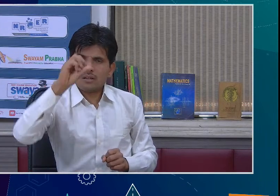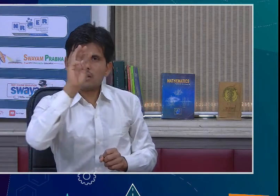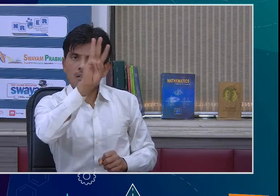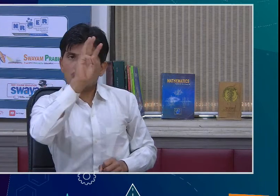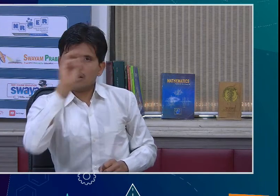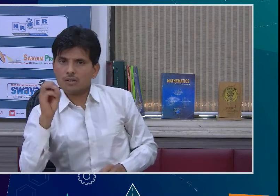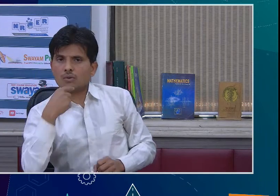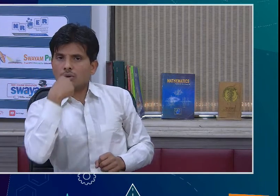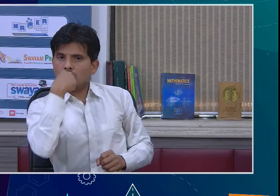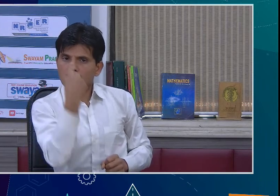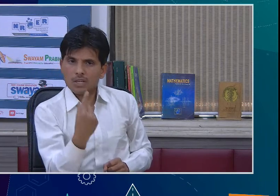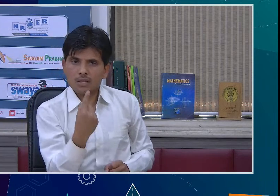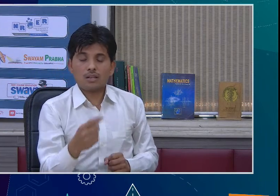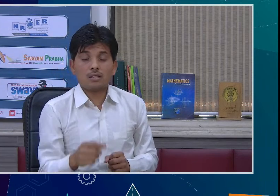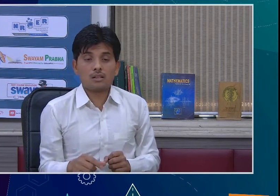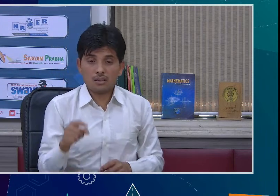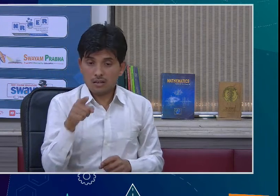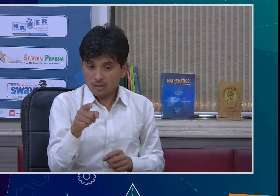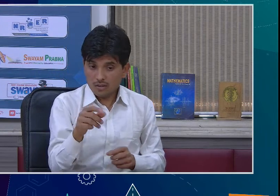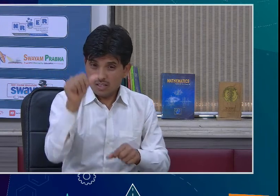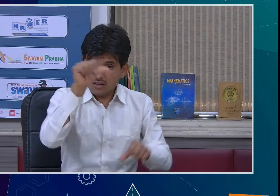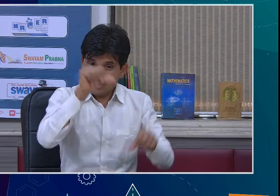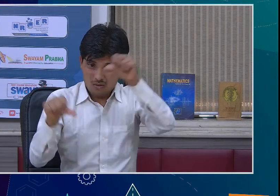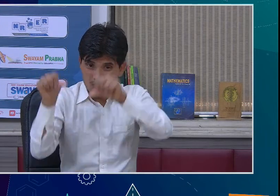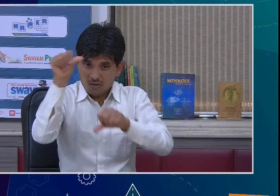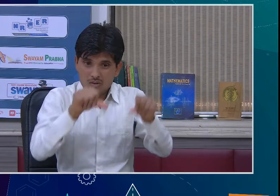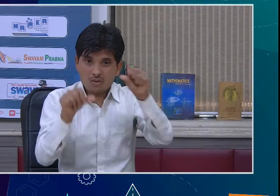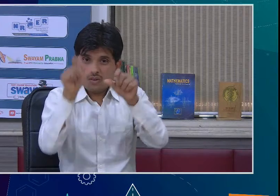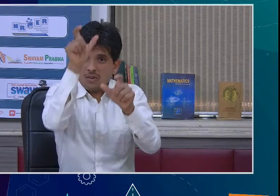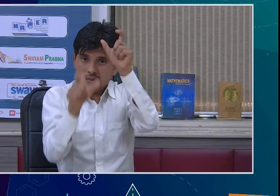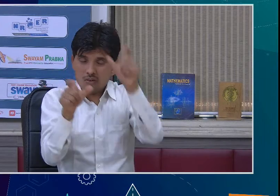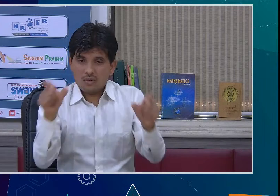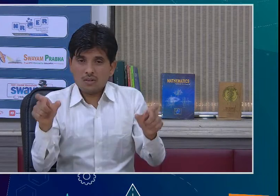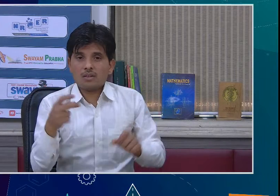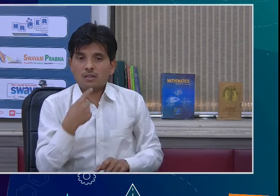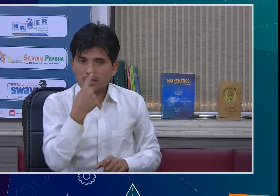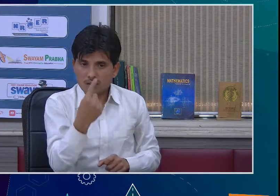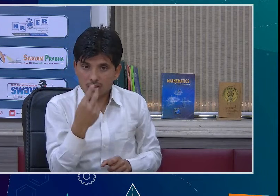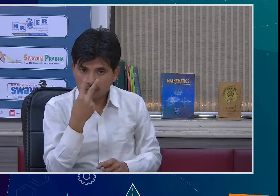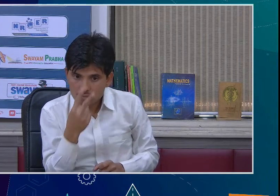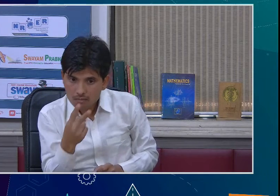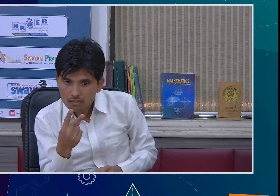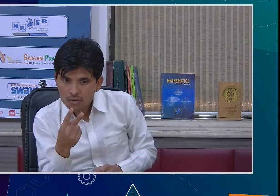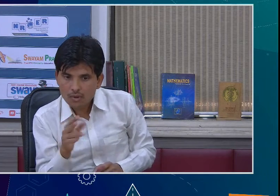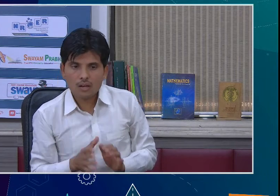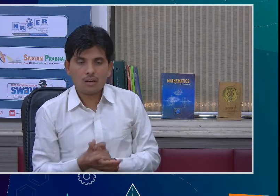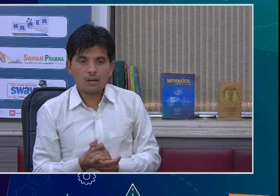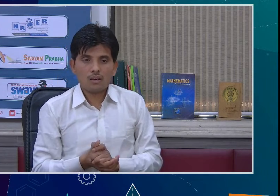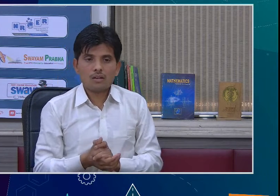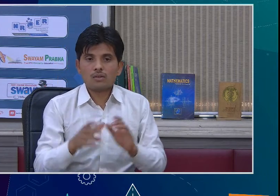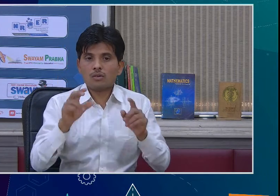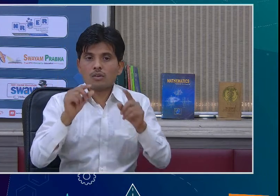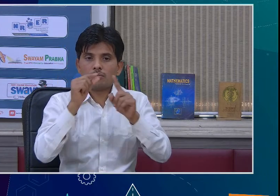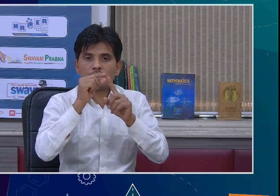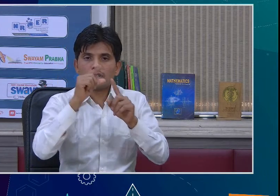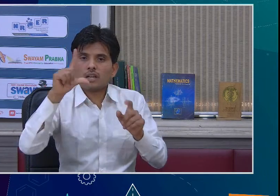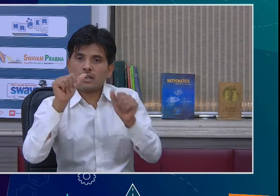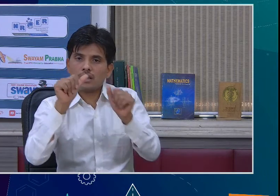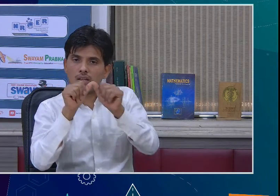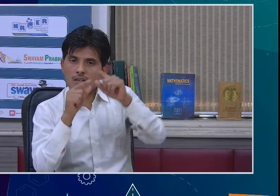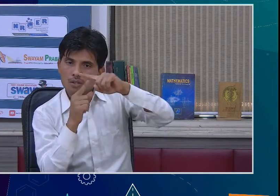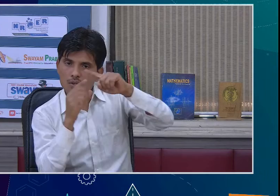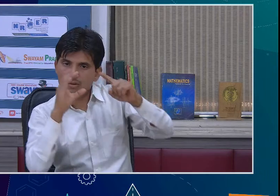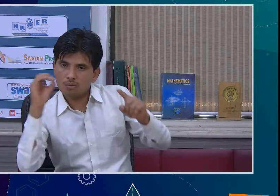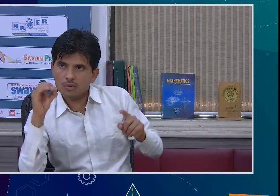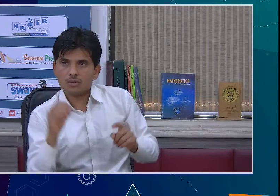हैं। जब उन्होंने रूल्स एंड रेगुलेशंस बनाया, तब उन्होंने ये देखा कि जो प्लूटो है, कोई